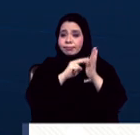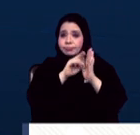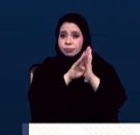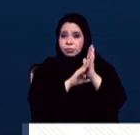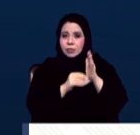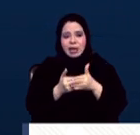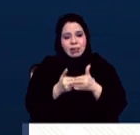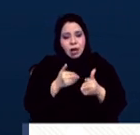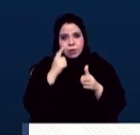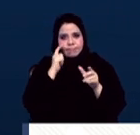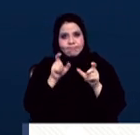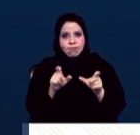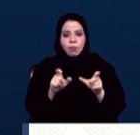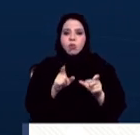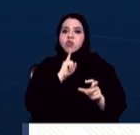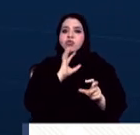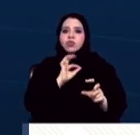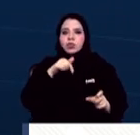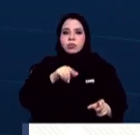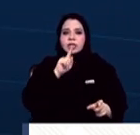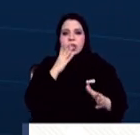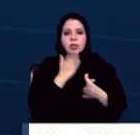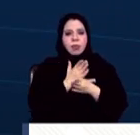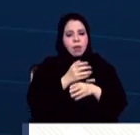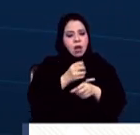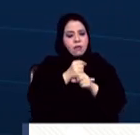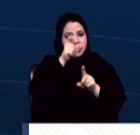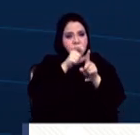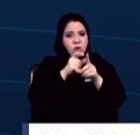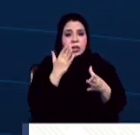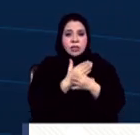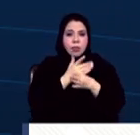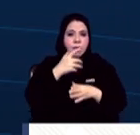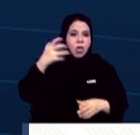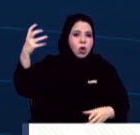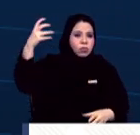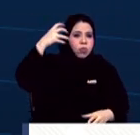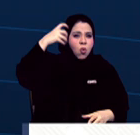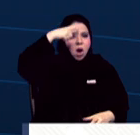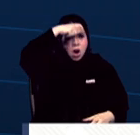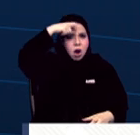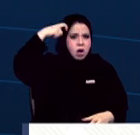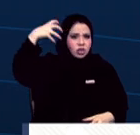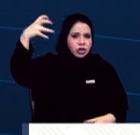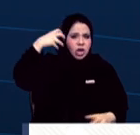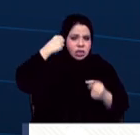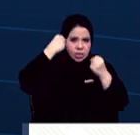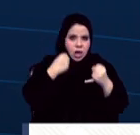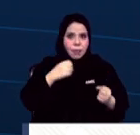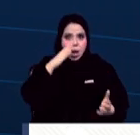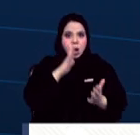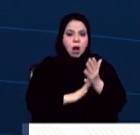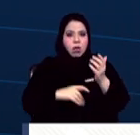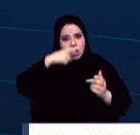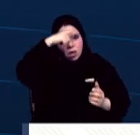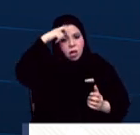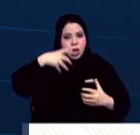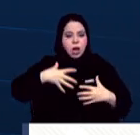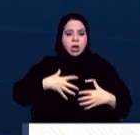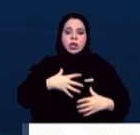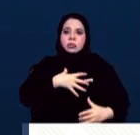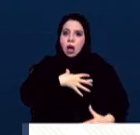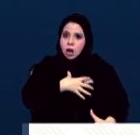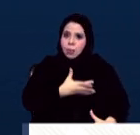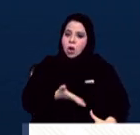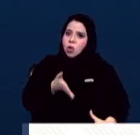الوقائيه خلال هذه الفتره من العام وذلك من اجل حمايه العمال من التعرض لمخاطر الاجهاد